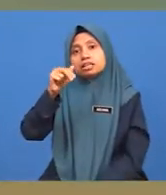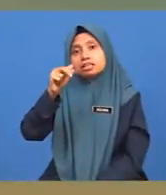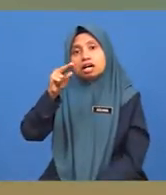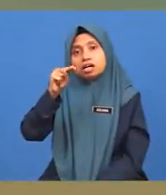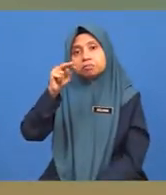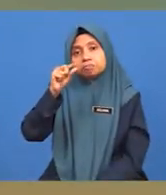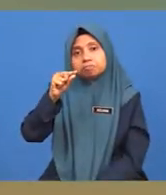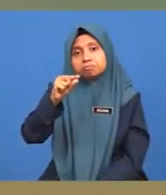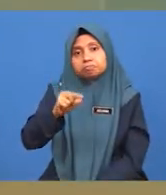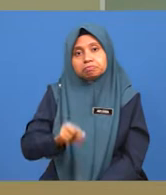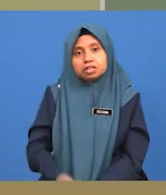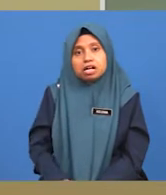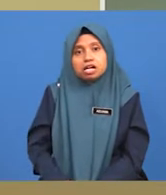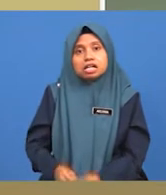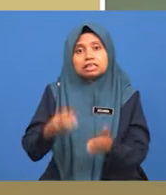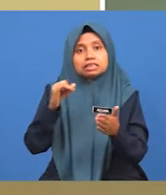Beranang.